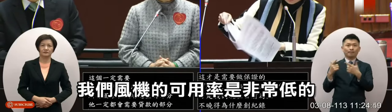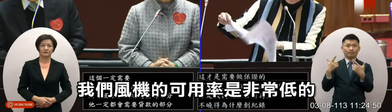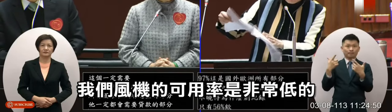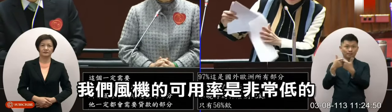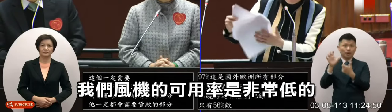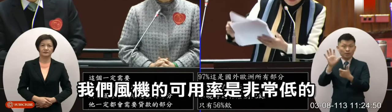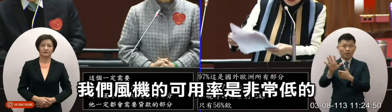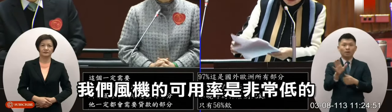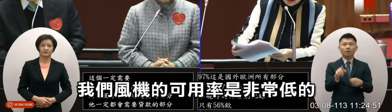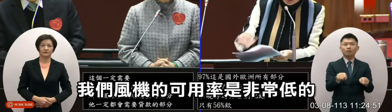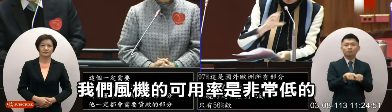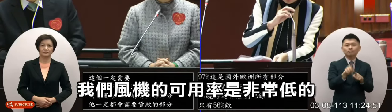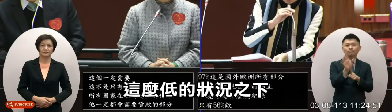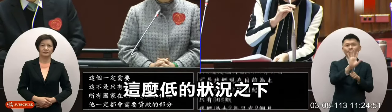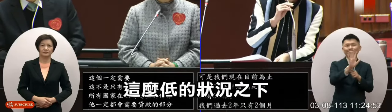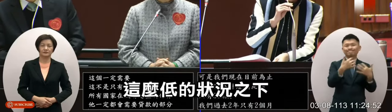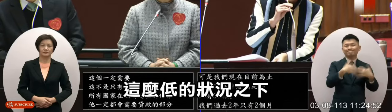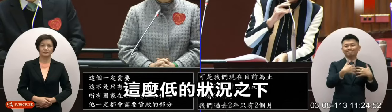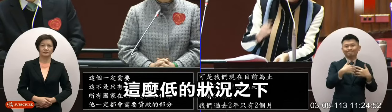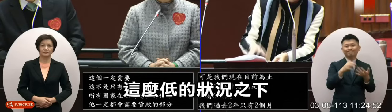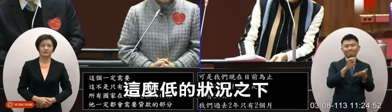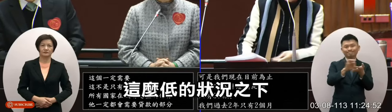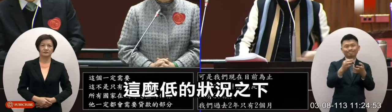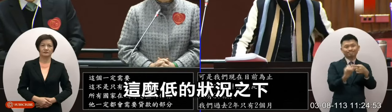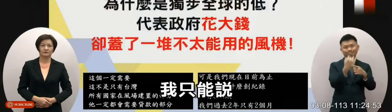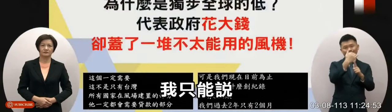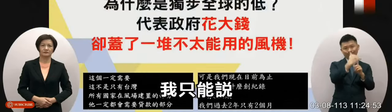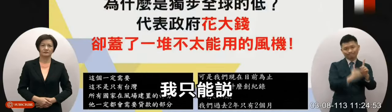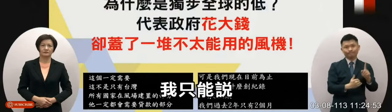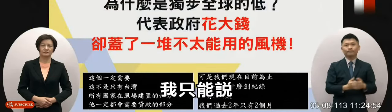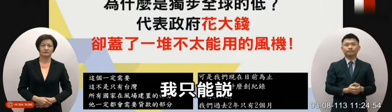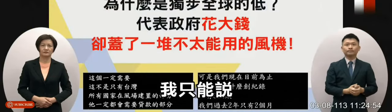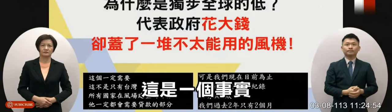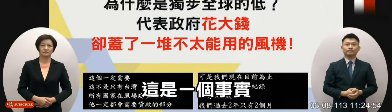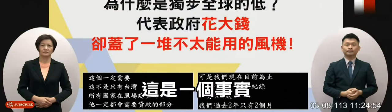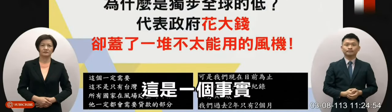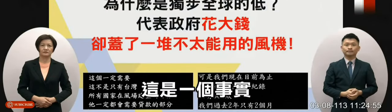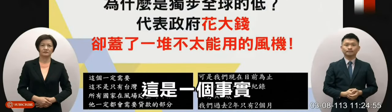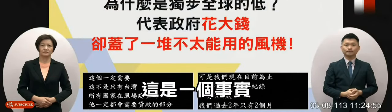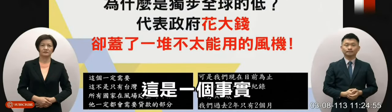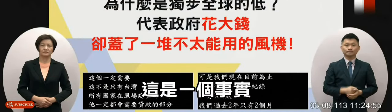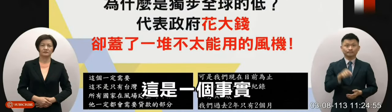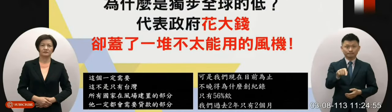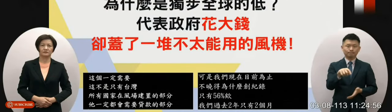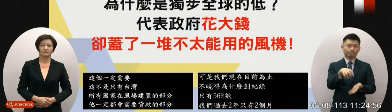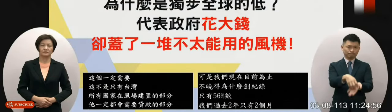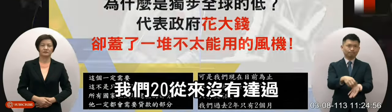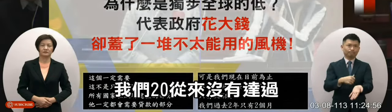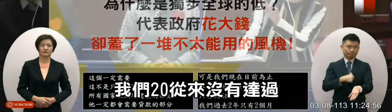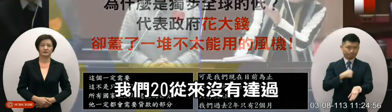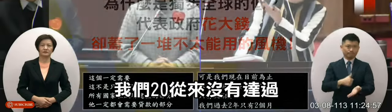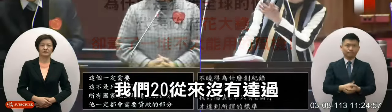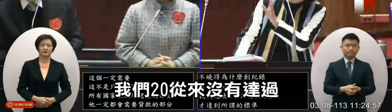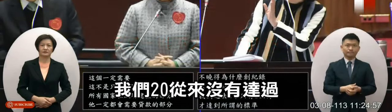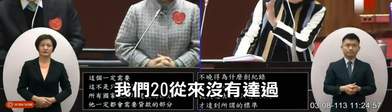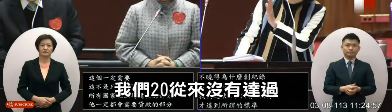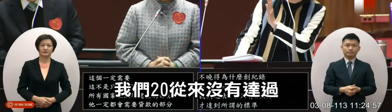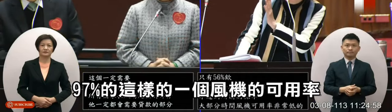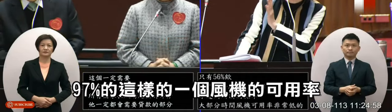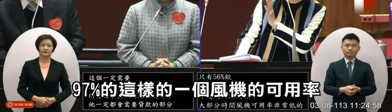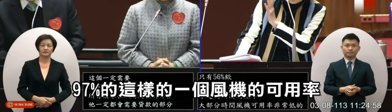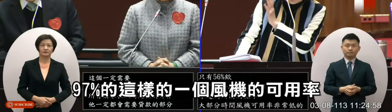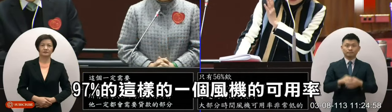机的可用率是非常低的。这么低的状况之下，我只能说这是一个事实，我们二十年从来